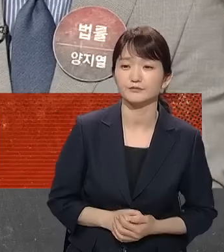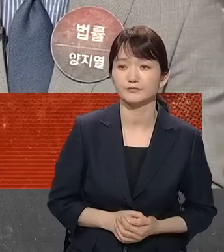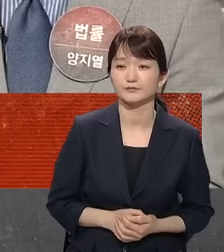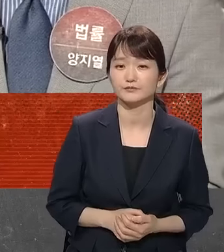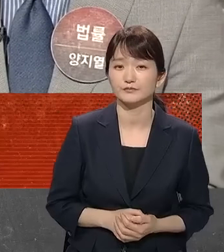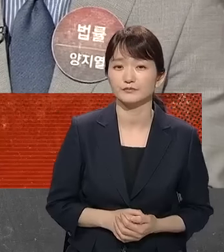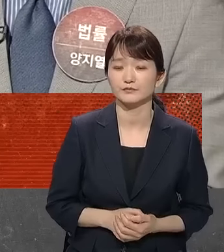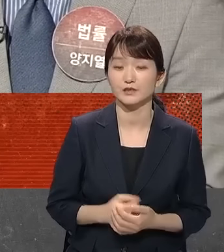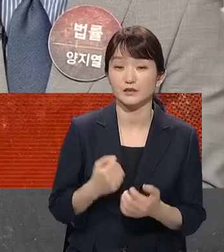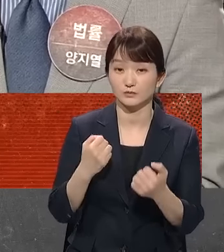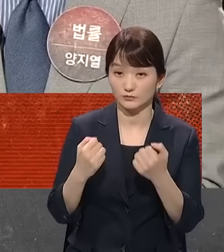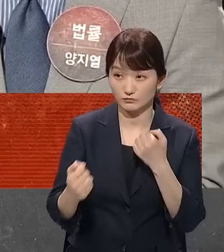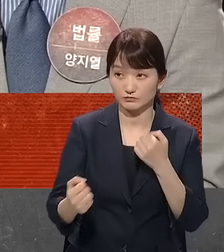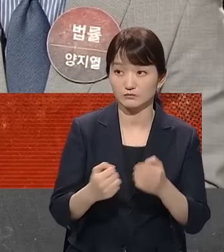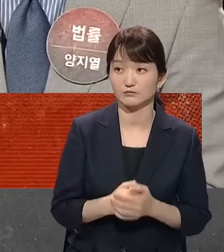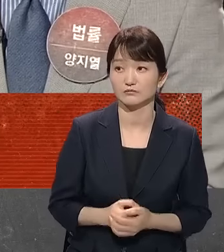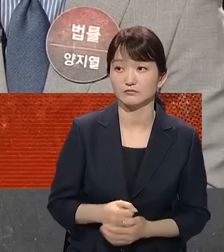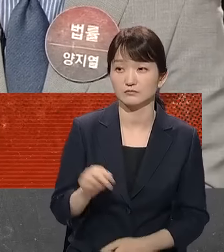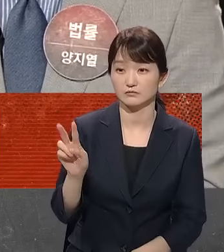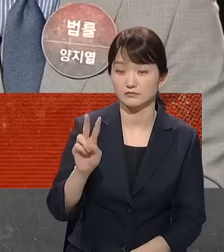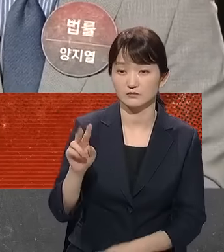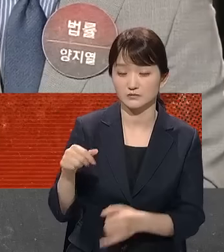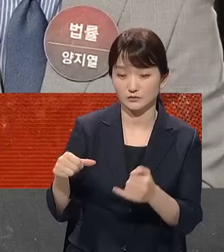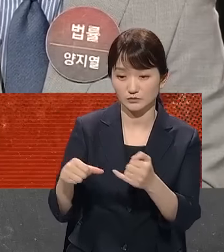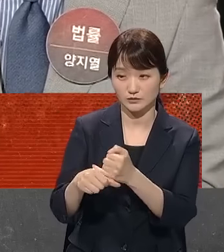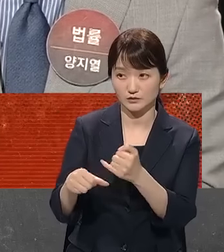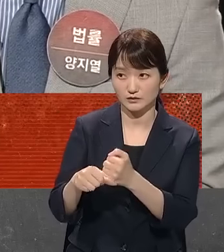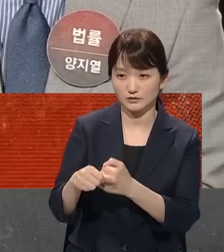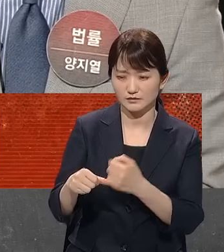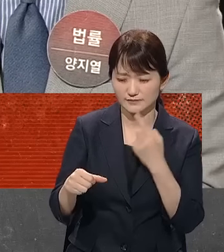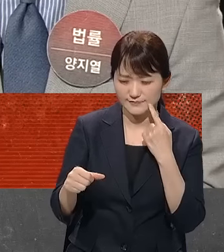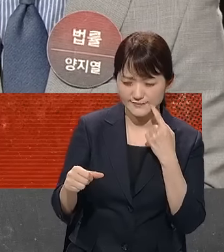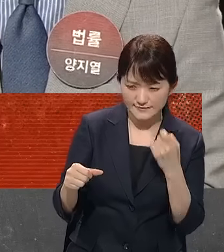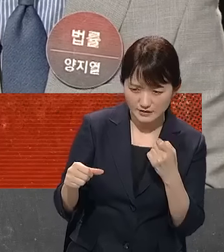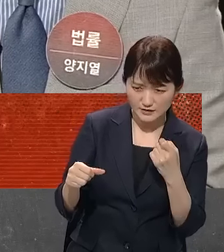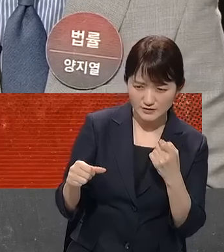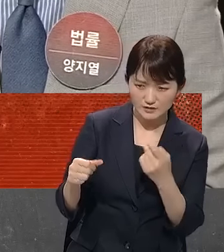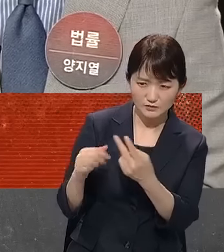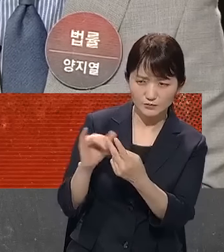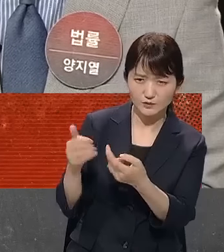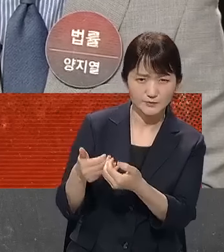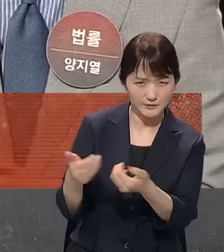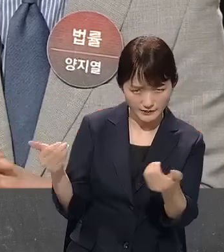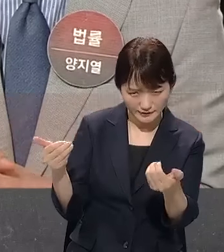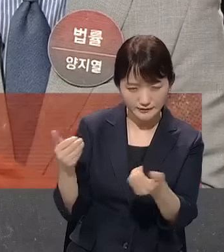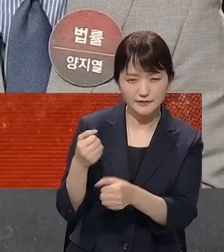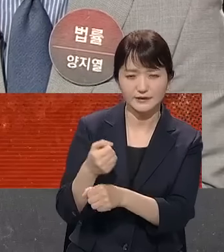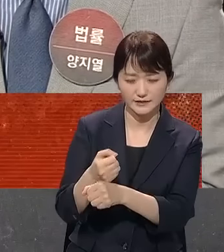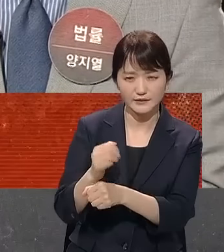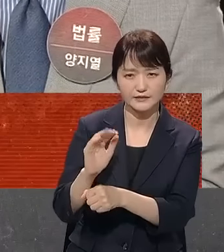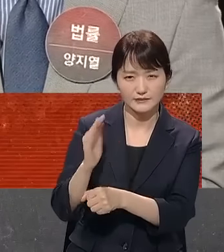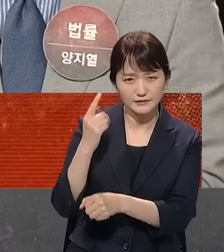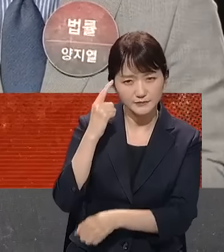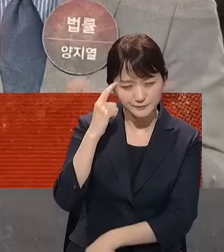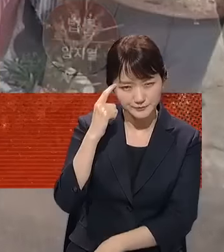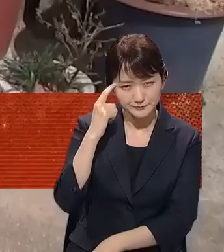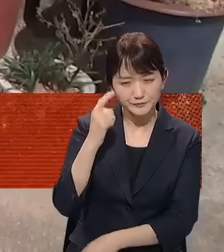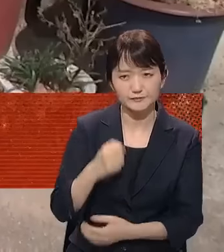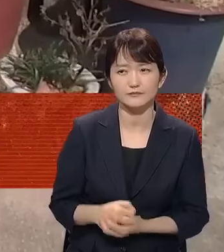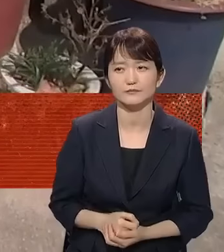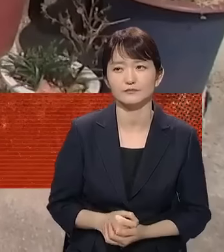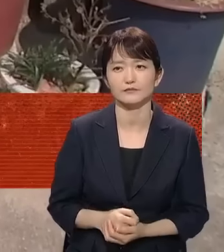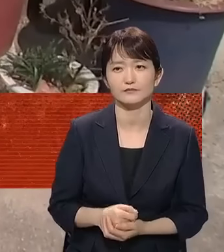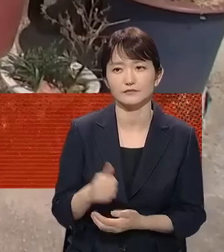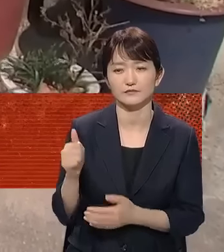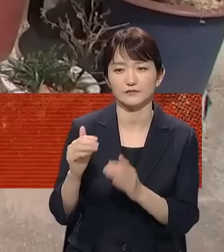그럼에도 불구하고 그냥 두 사람이 계속 교재를 하니까 겁을 줘서이 두 사람을 헤어지게 만들어야겠다고 생각하고 전남자